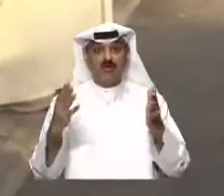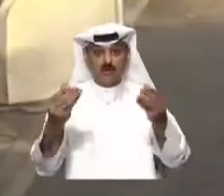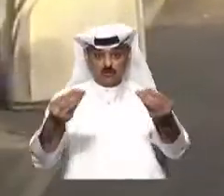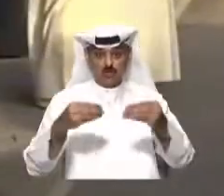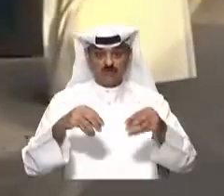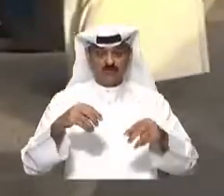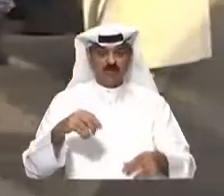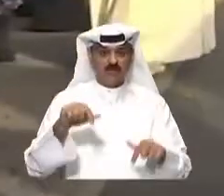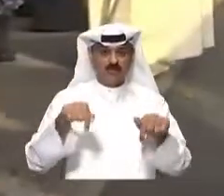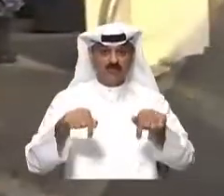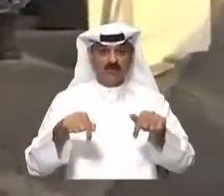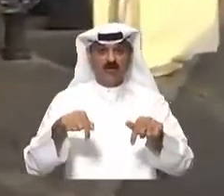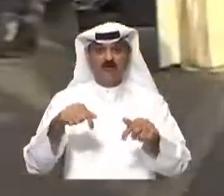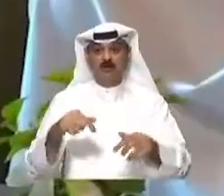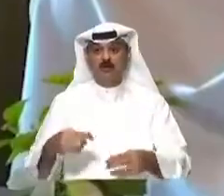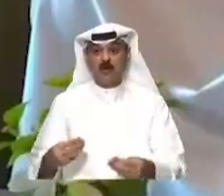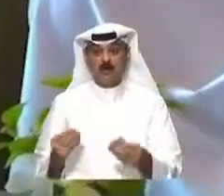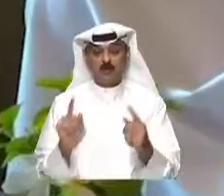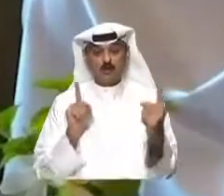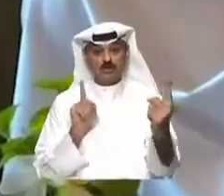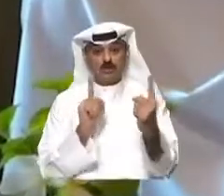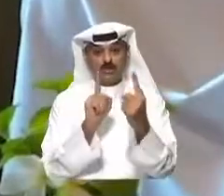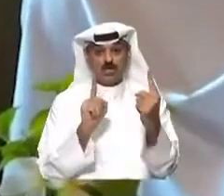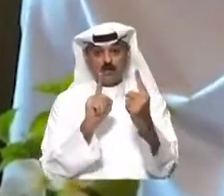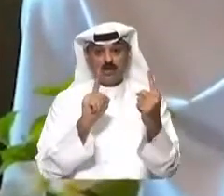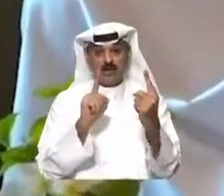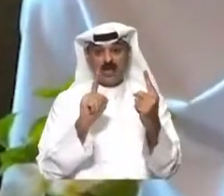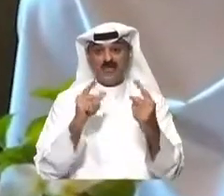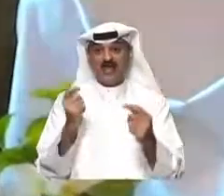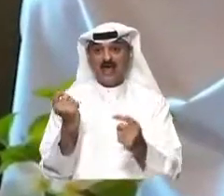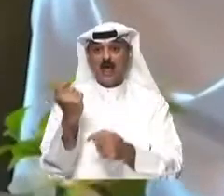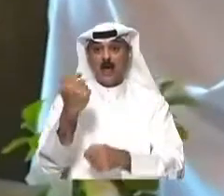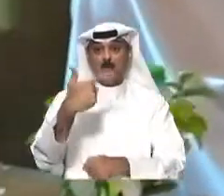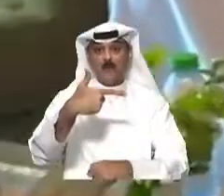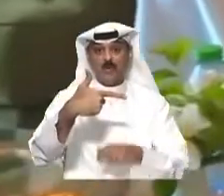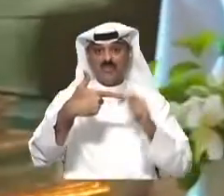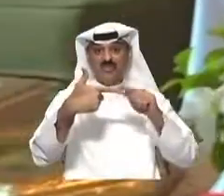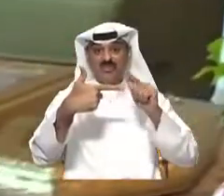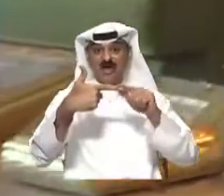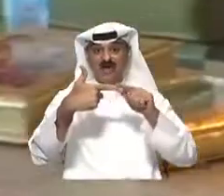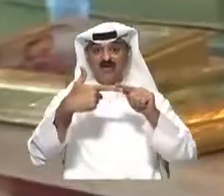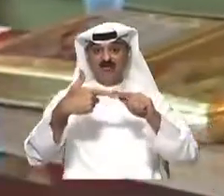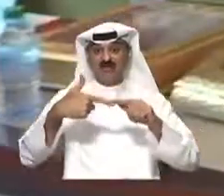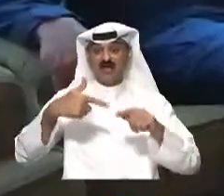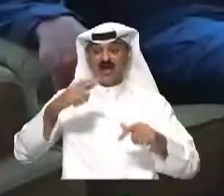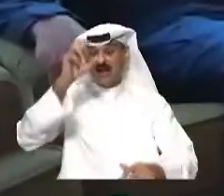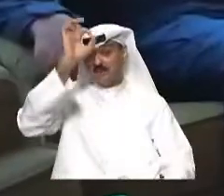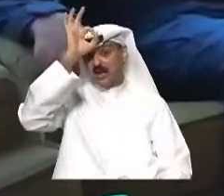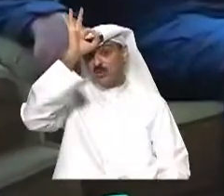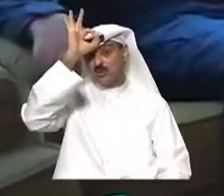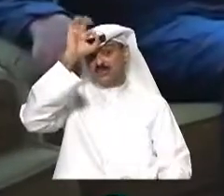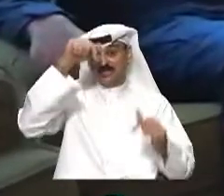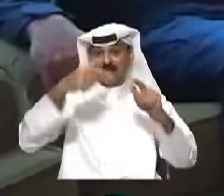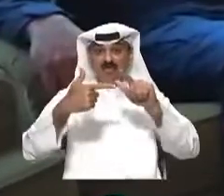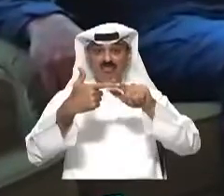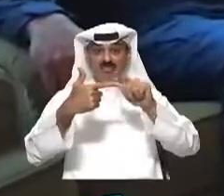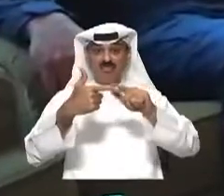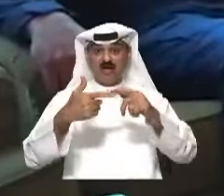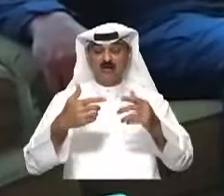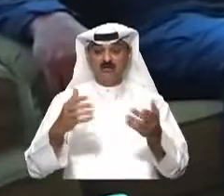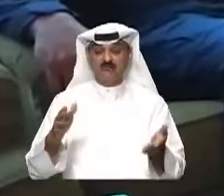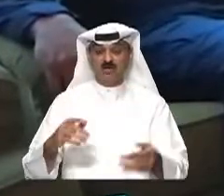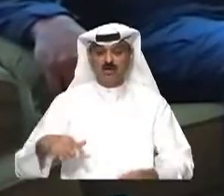وكان باستقبالهم الوكيل المساعد لشؤون الأمن الخاص اللواء شكر النجار. ونقل وزراء الداخلية والصحة